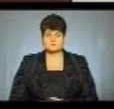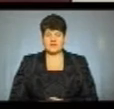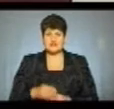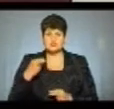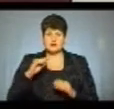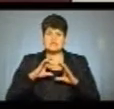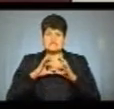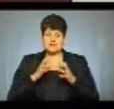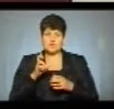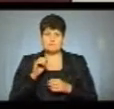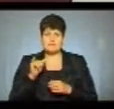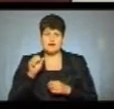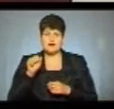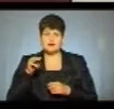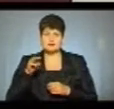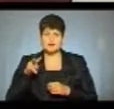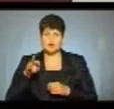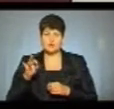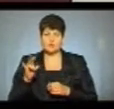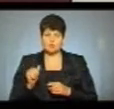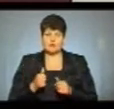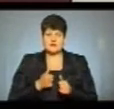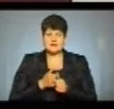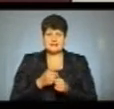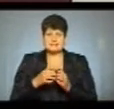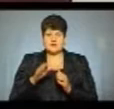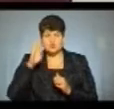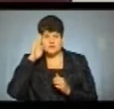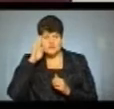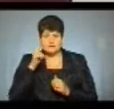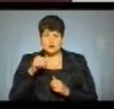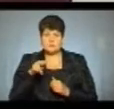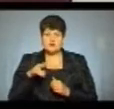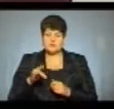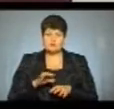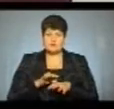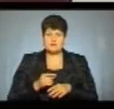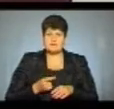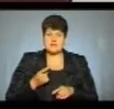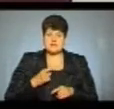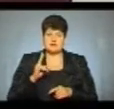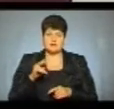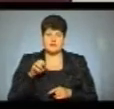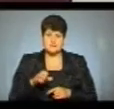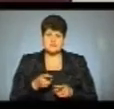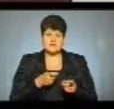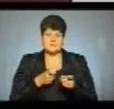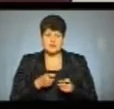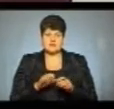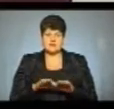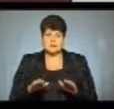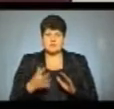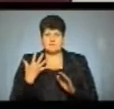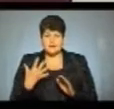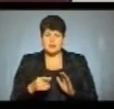Чемпіон світу із біатлону в гонці «Переслідувані серед чоловіків» Дмитро Підручний провів майстер-клас зі стрільби для учнів 5-6 класів